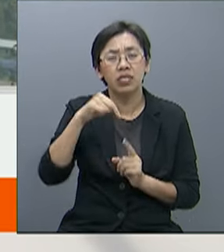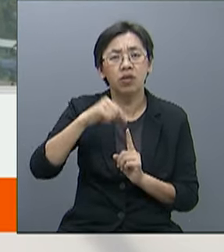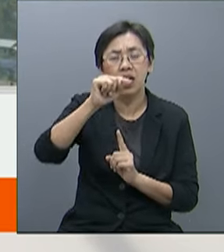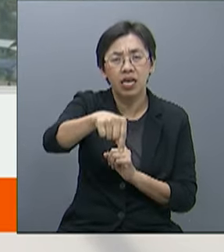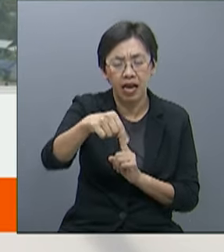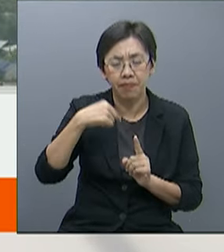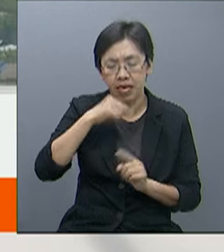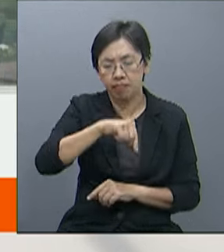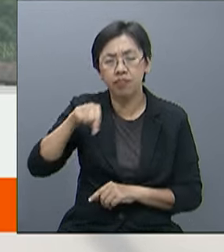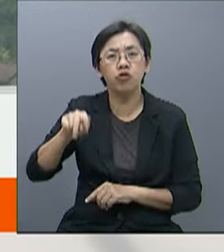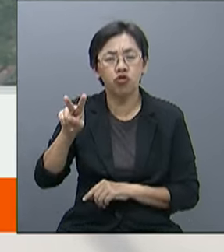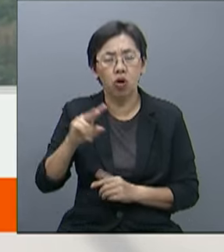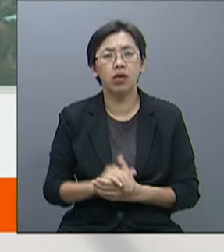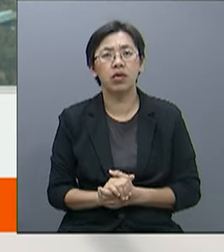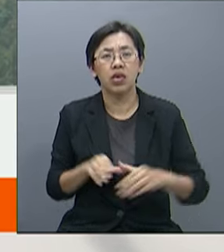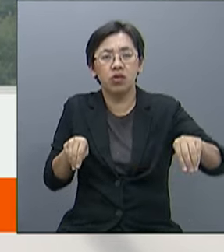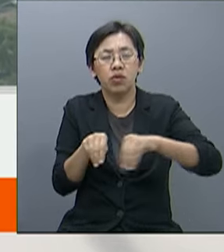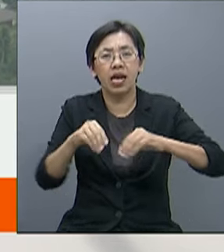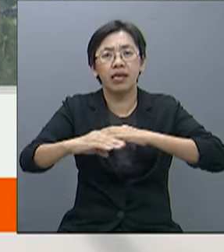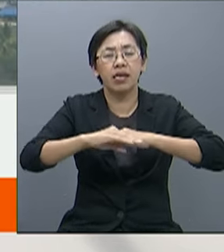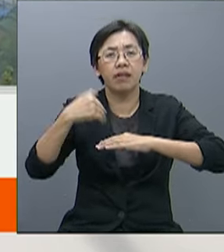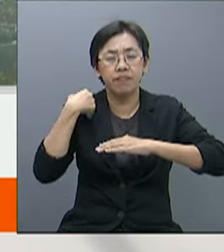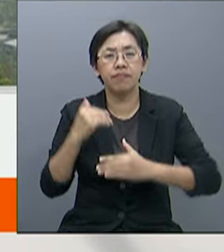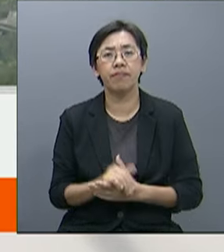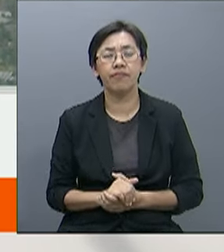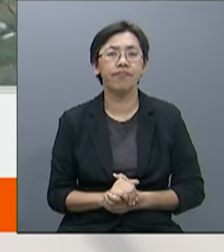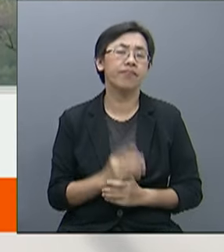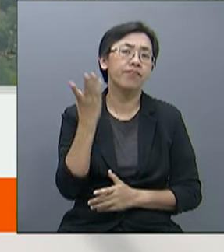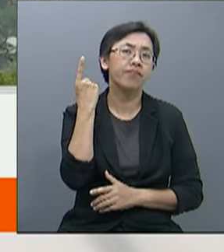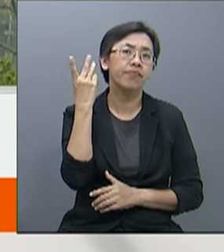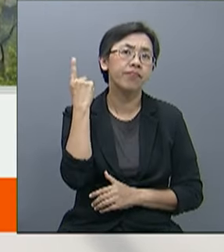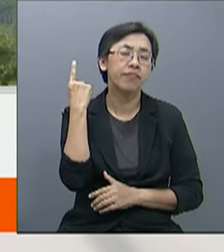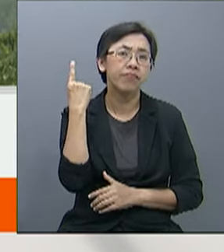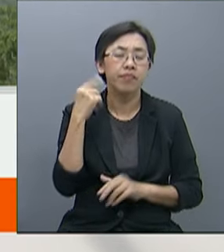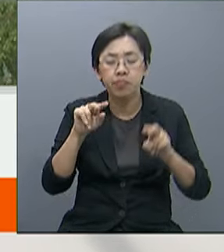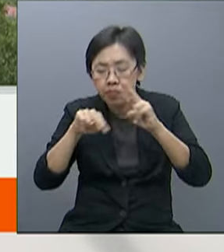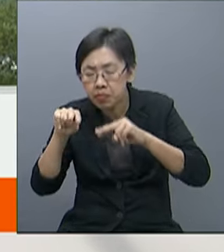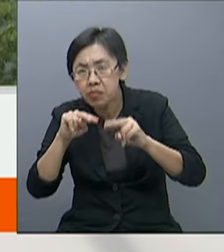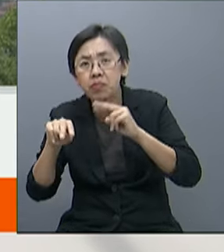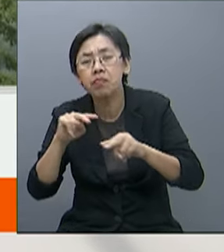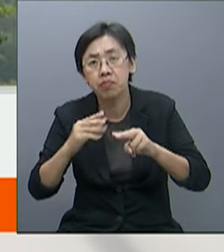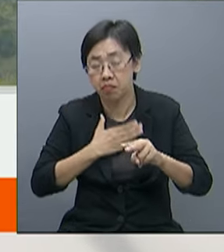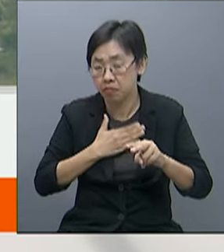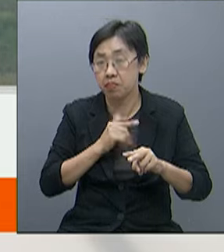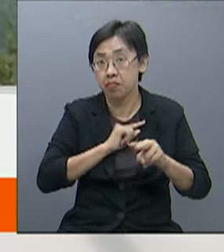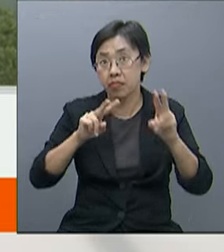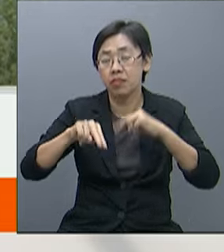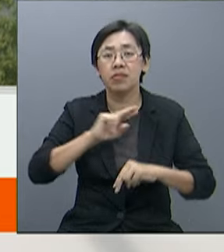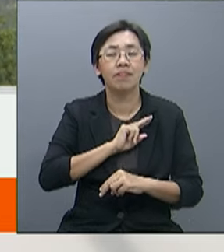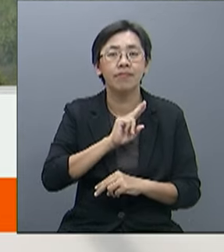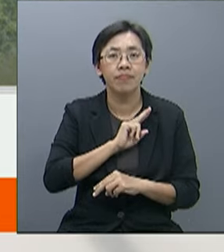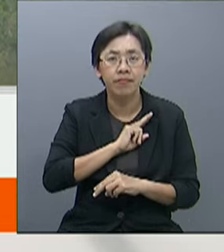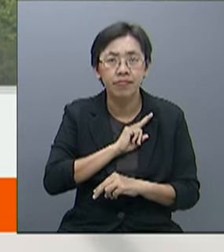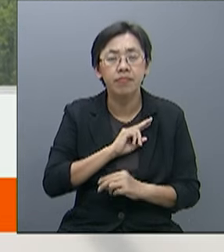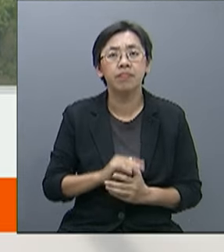ก็ใกล้มากนะครับก็ตอนนี้ระหว่างเป็นการแอบซุ่มตรวจของผมเองจากการที่เราได้เรียกโ